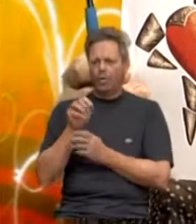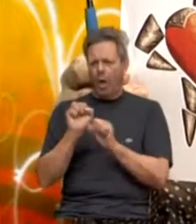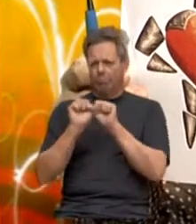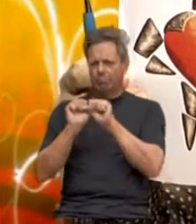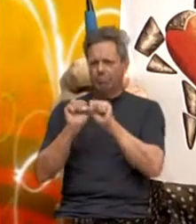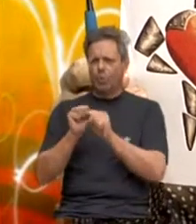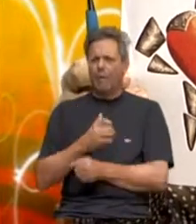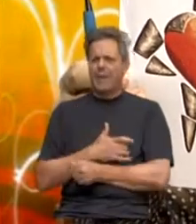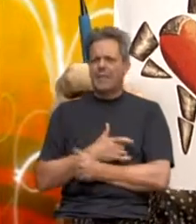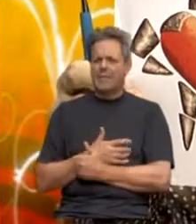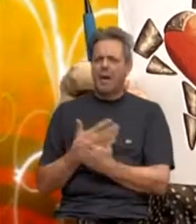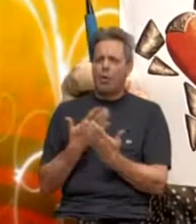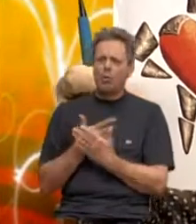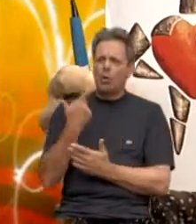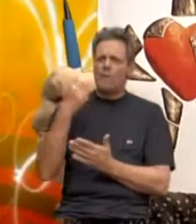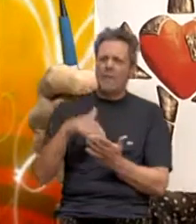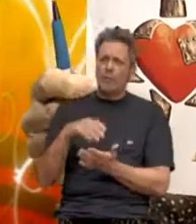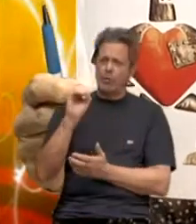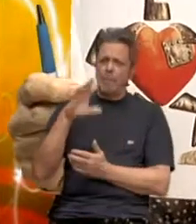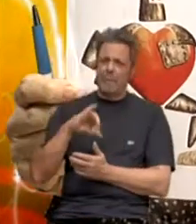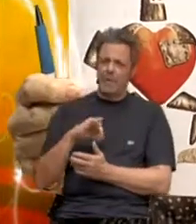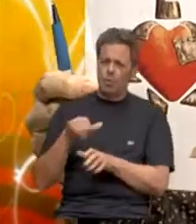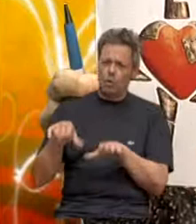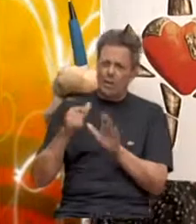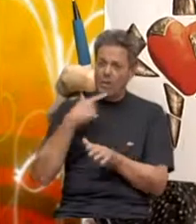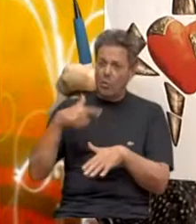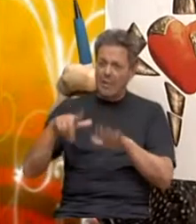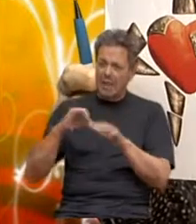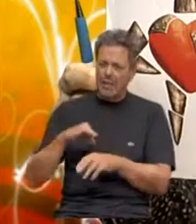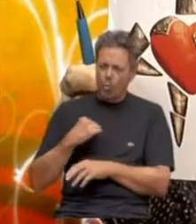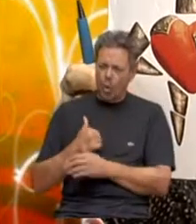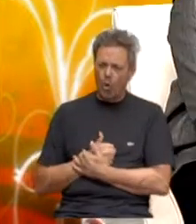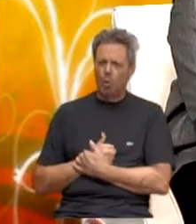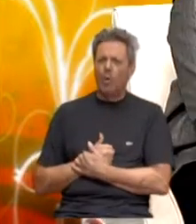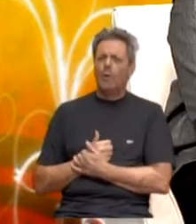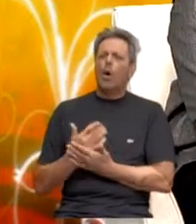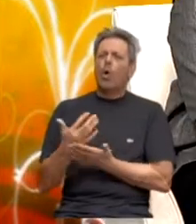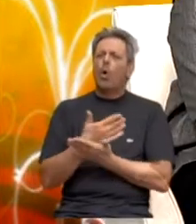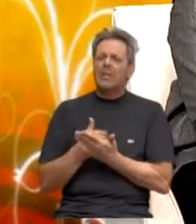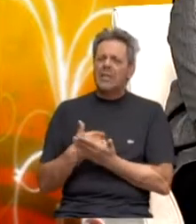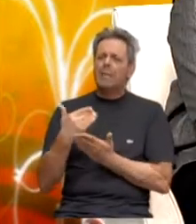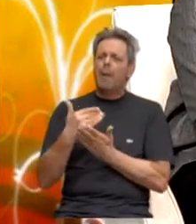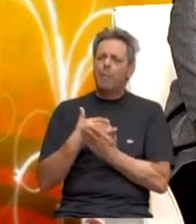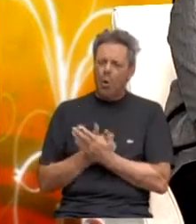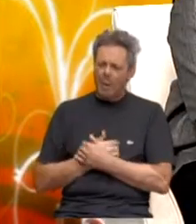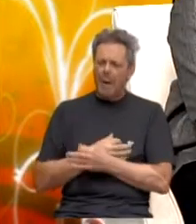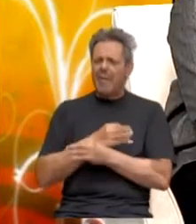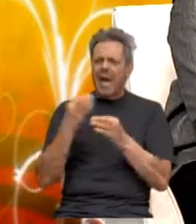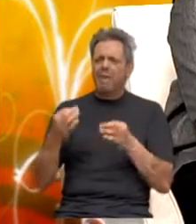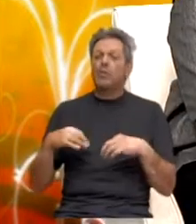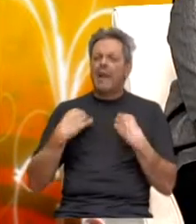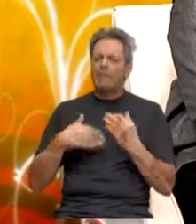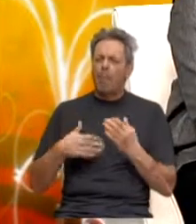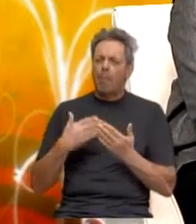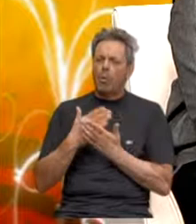srca koji će kroz 2015., 16. i 17. godinu korisnicima programa, javnozdravstvenog programa,